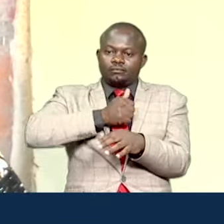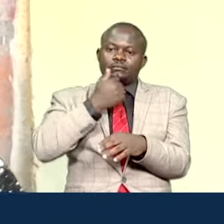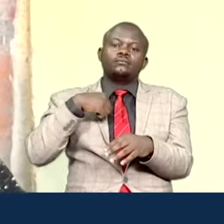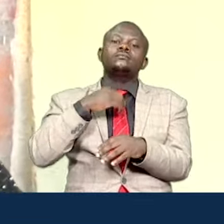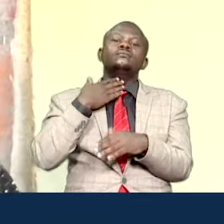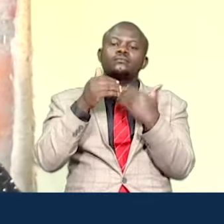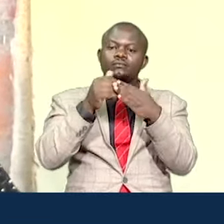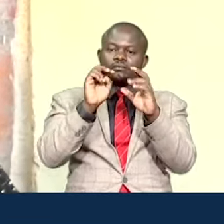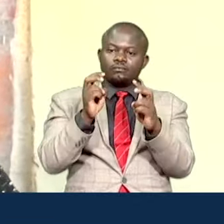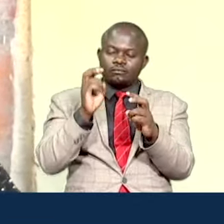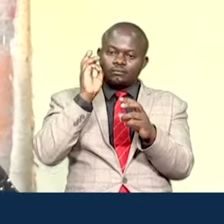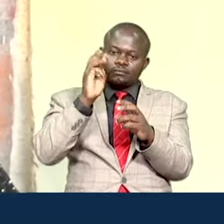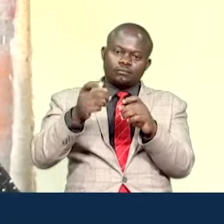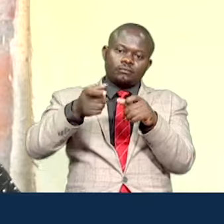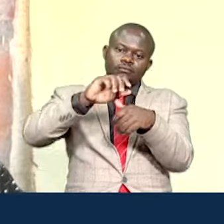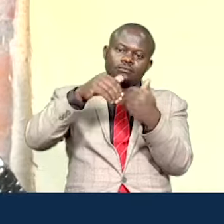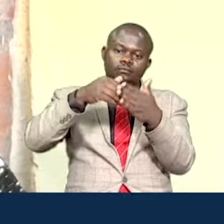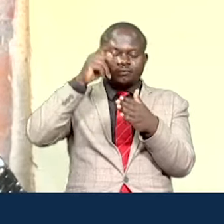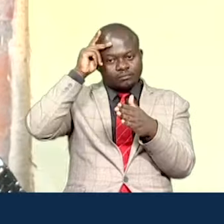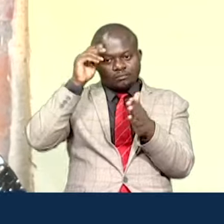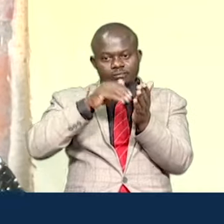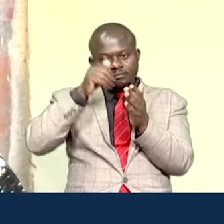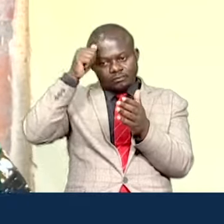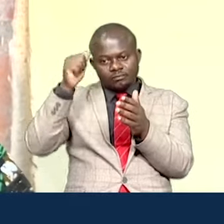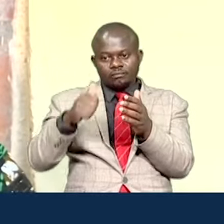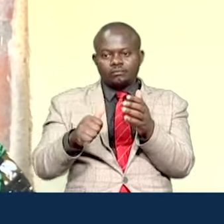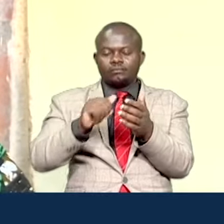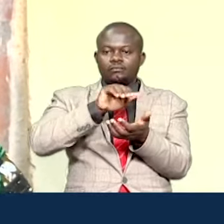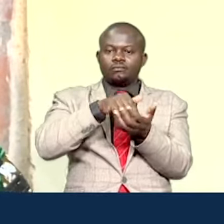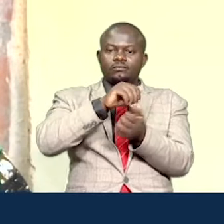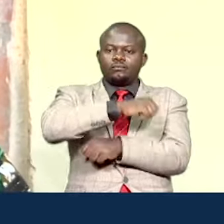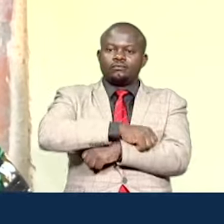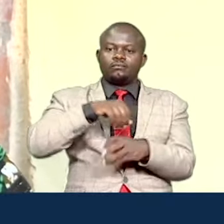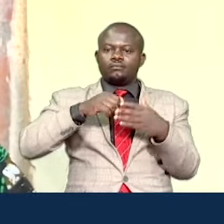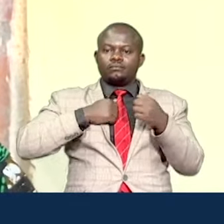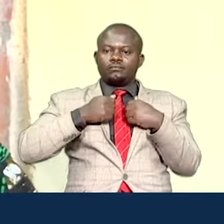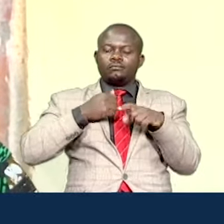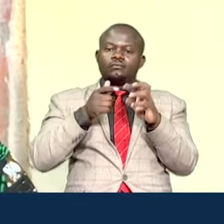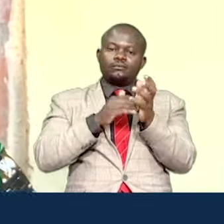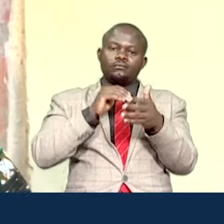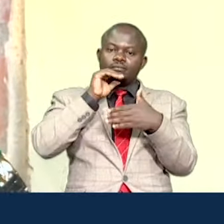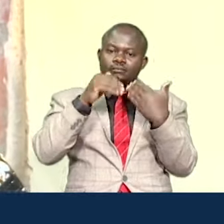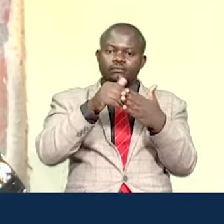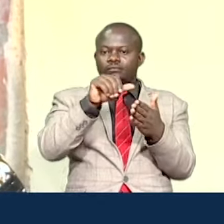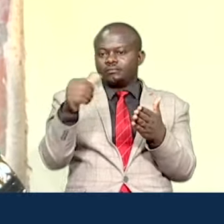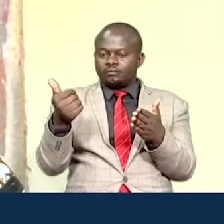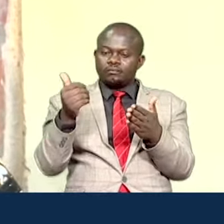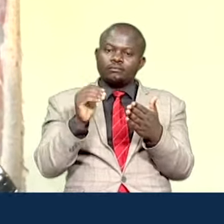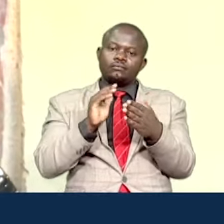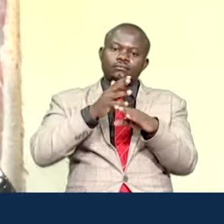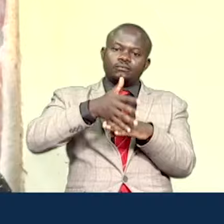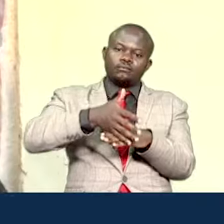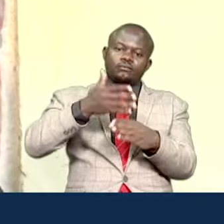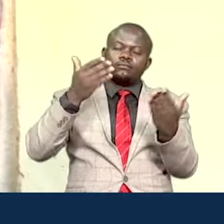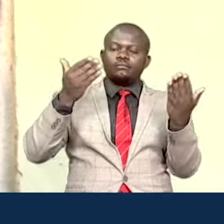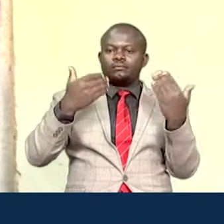nifuza ko yazatwongerera ubumenyi n'ubuhanga bw'ibigo by'amashuri mu Rwanda, nihongere kugira abambuka bajya barenga imipaka ngo